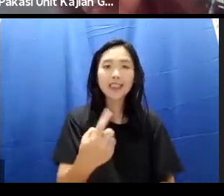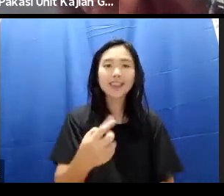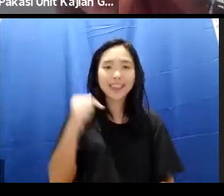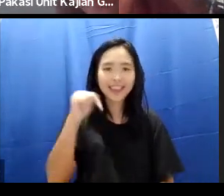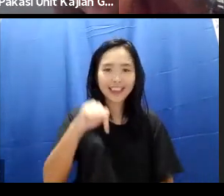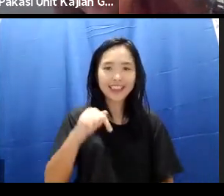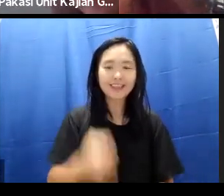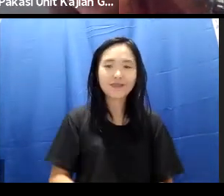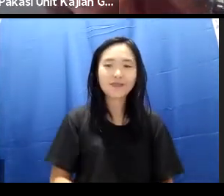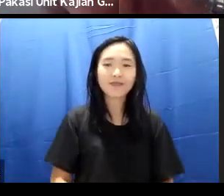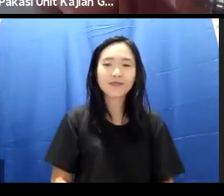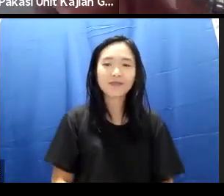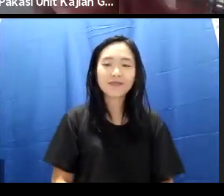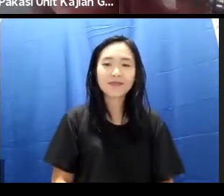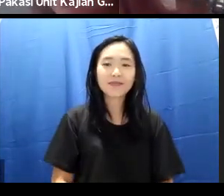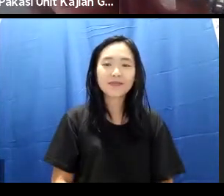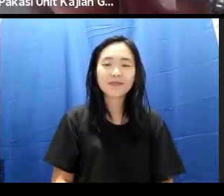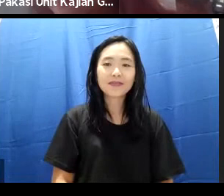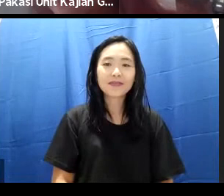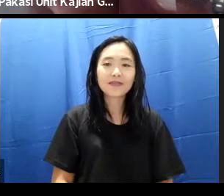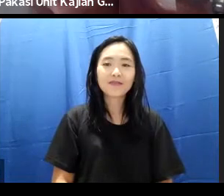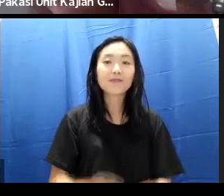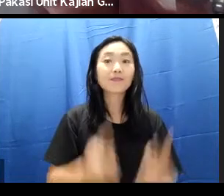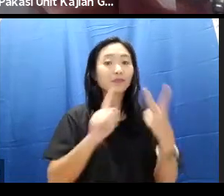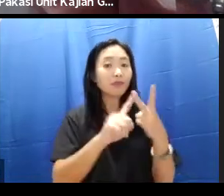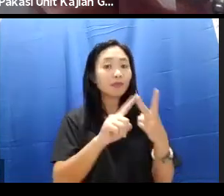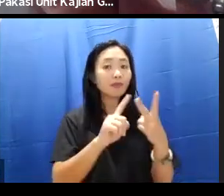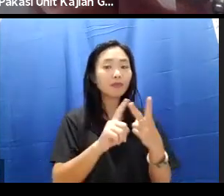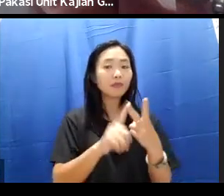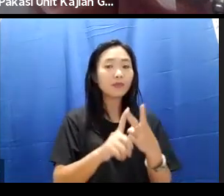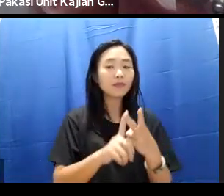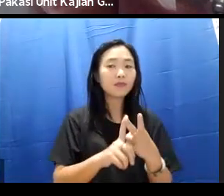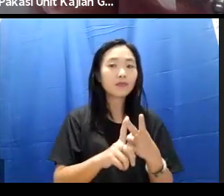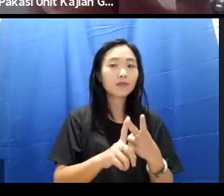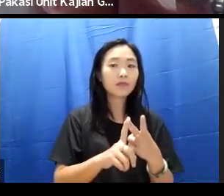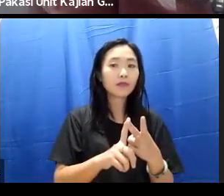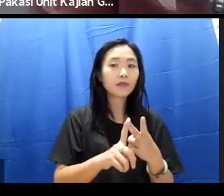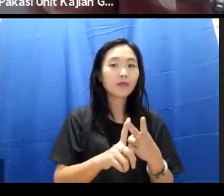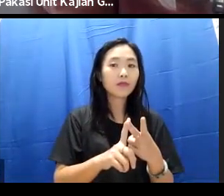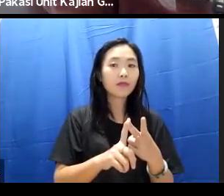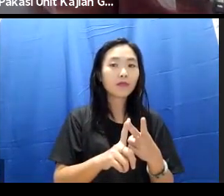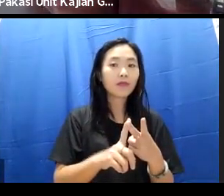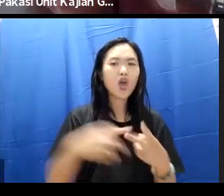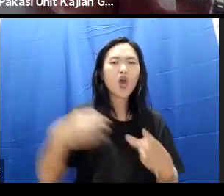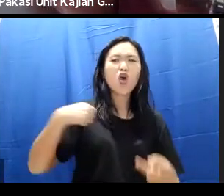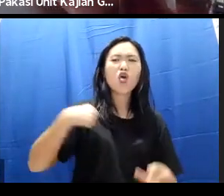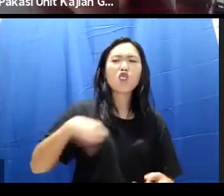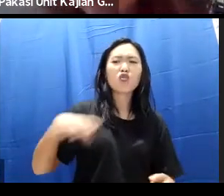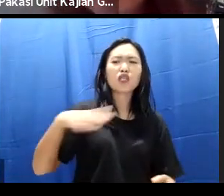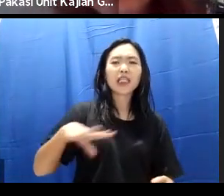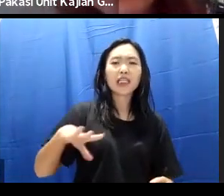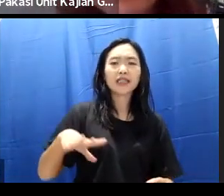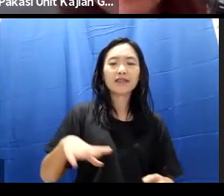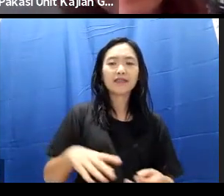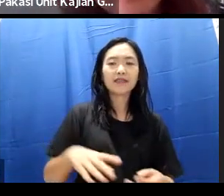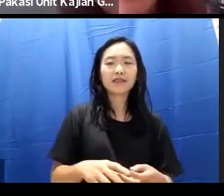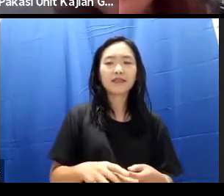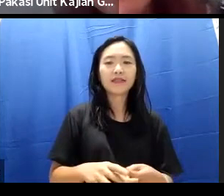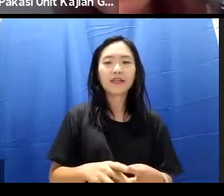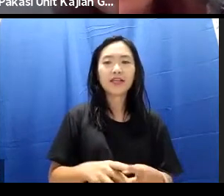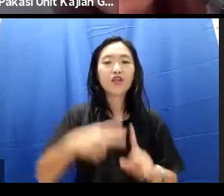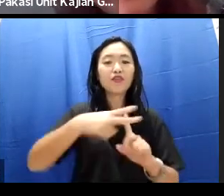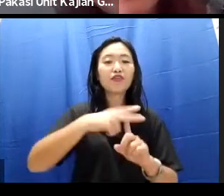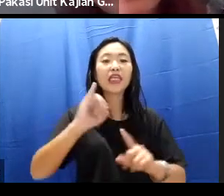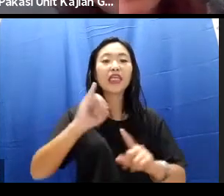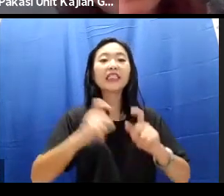Mbak Ibah. Beliau adalah dosen dan wakil dekan di FISIP UIN Syarif Hidayatullah Jakarta, meraih